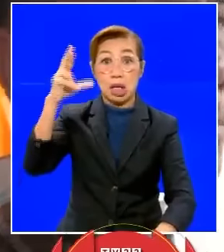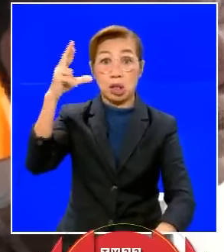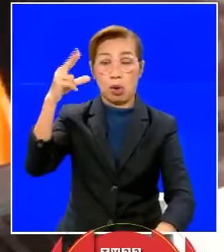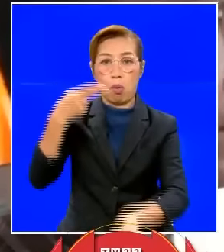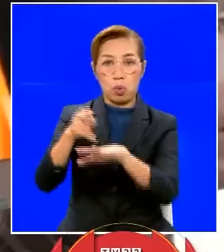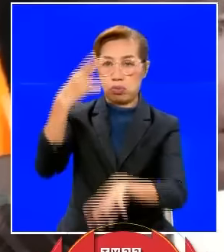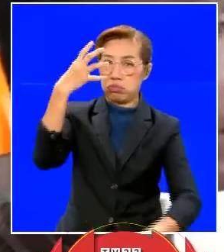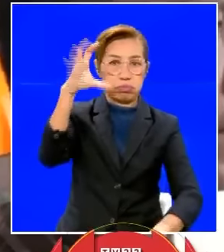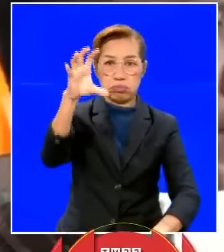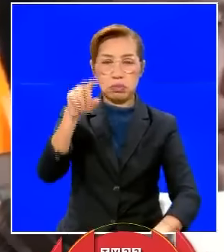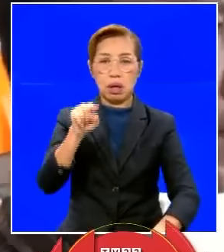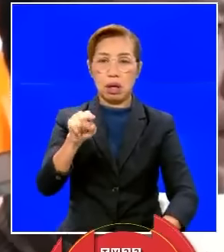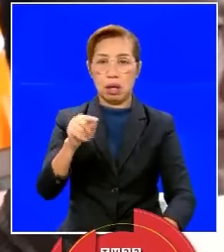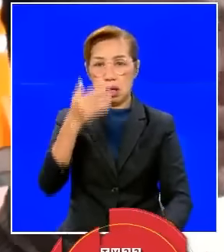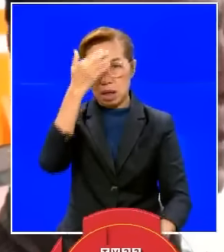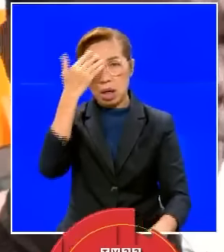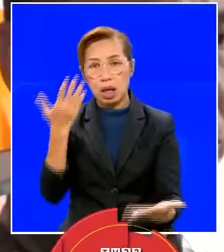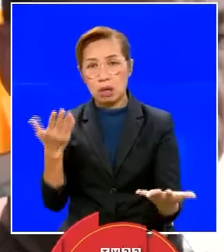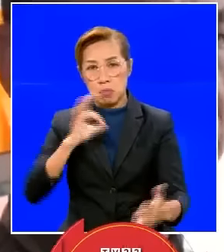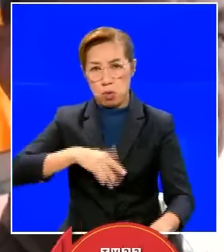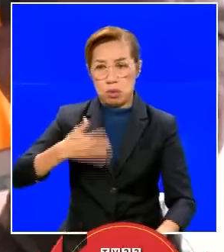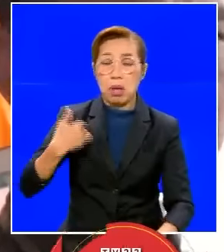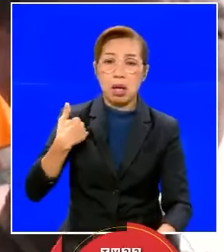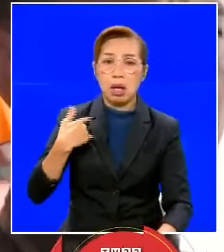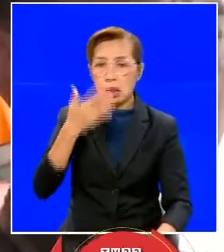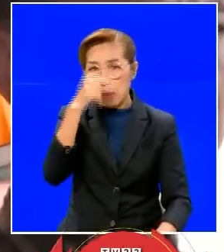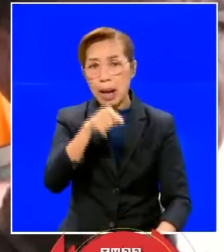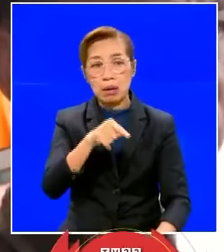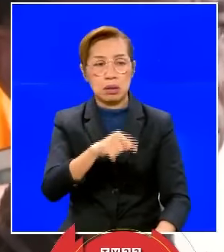าเอ๊ะอันเนี้ยคือหามือกฎหมายคนอื่นไม่ได้อีกแล้วหรือไง